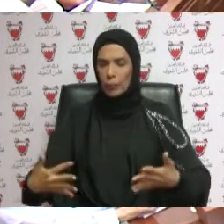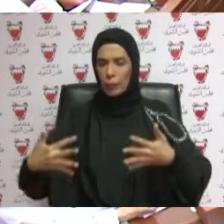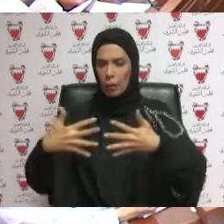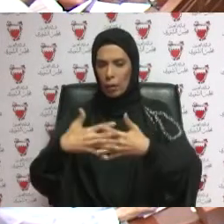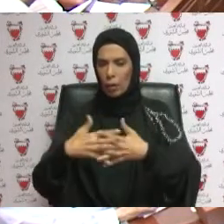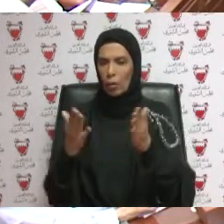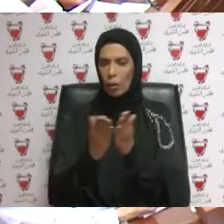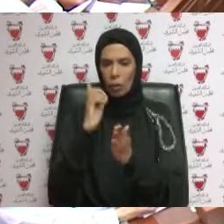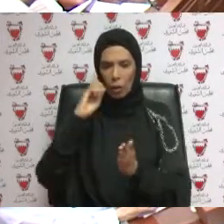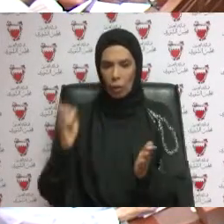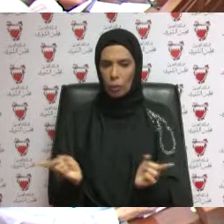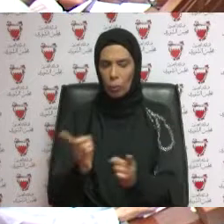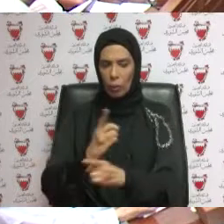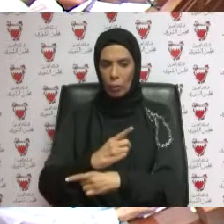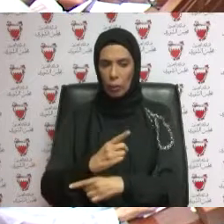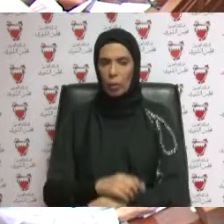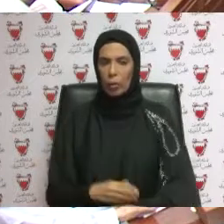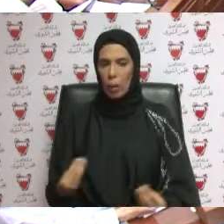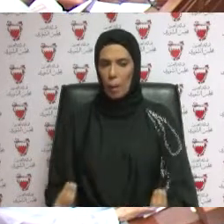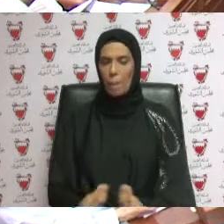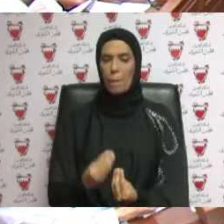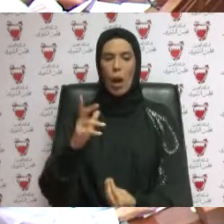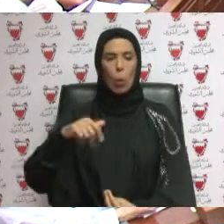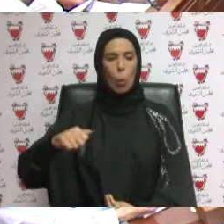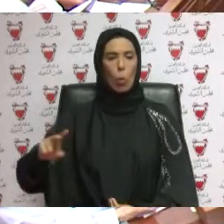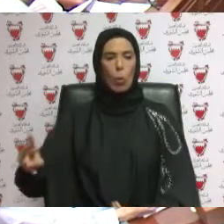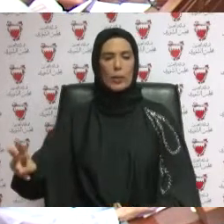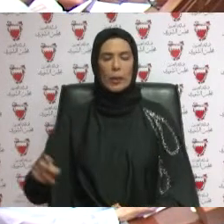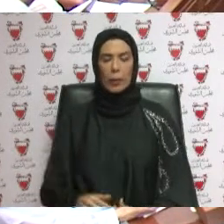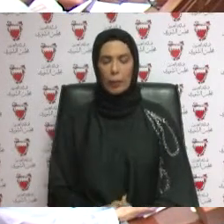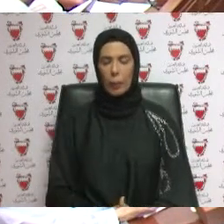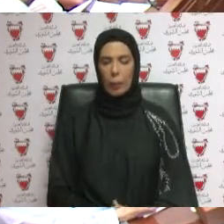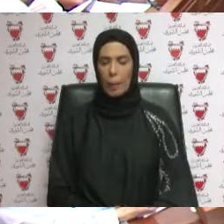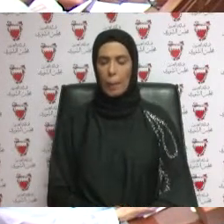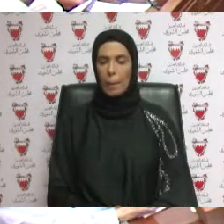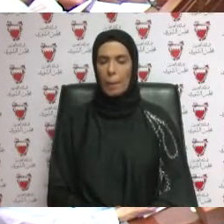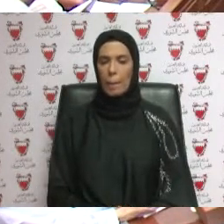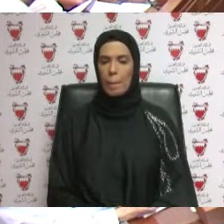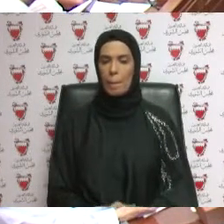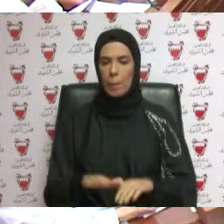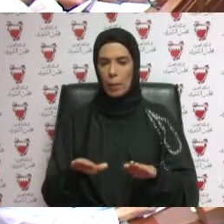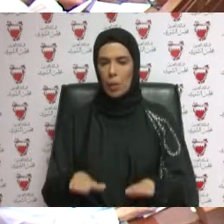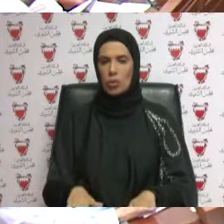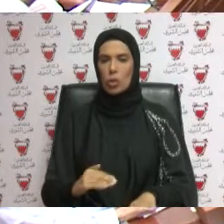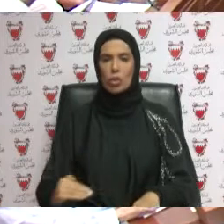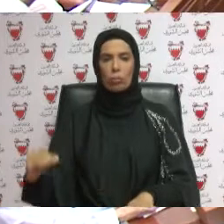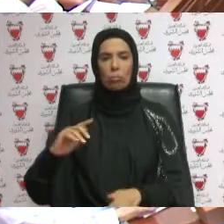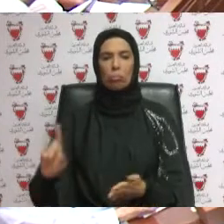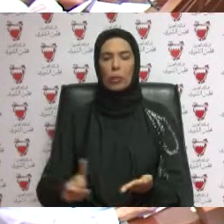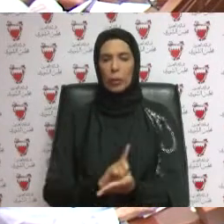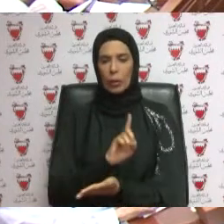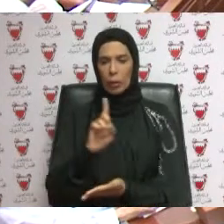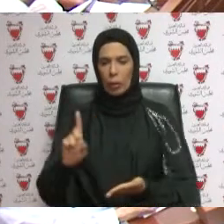والآراء وتبادل الآراء مع الجهات المعنية، واللي أهمها المجلس الأعلى للبيئة